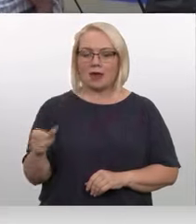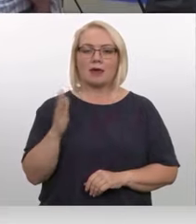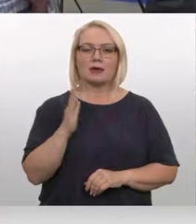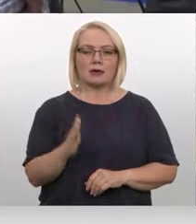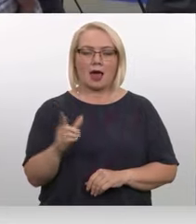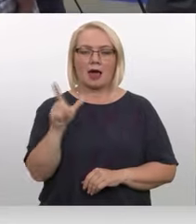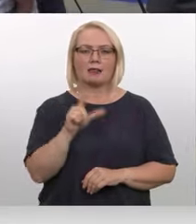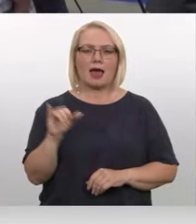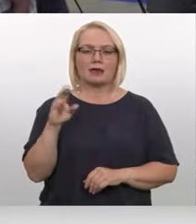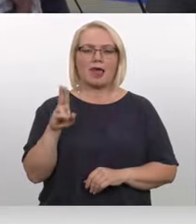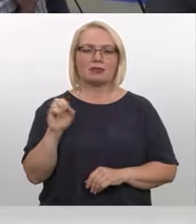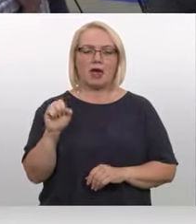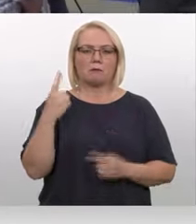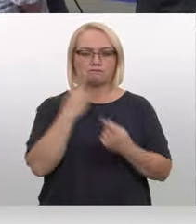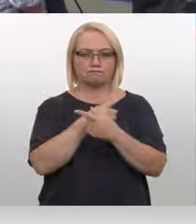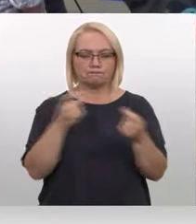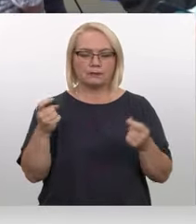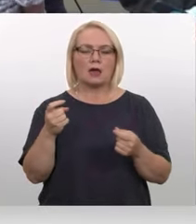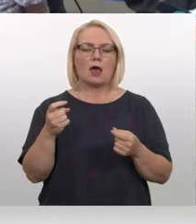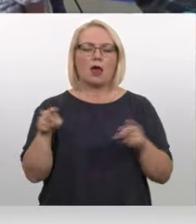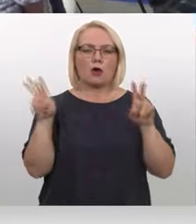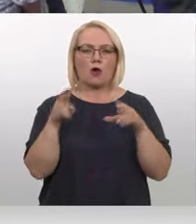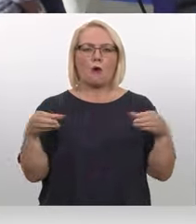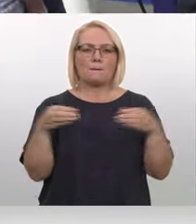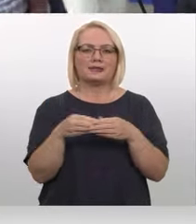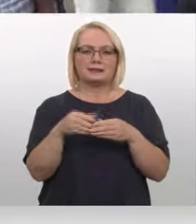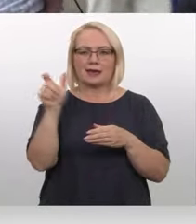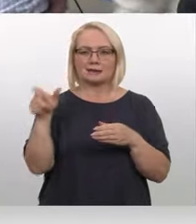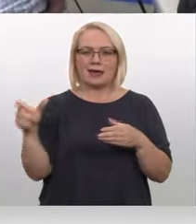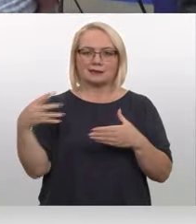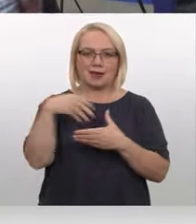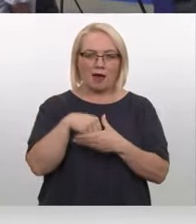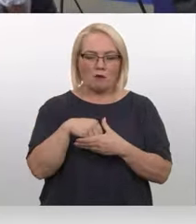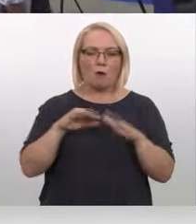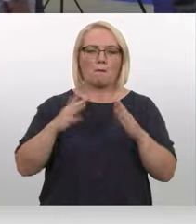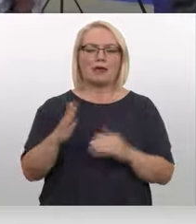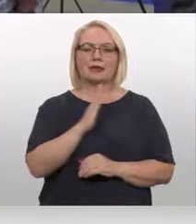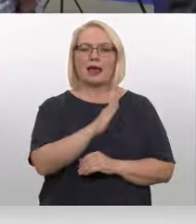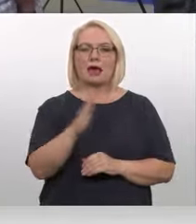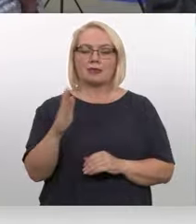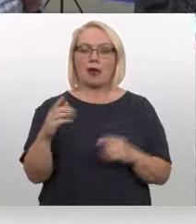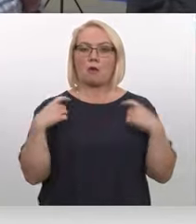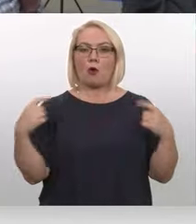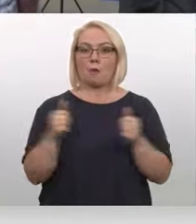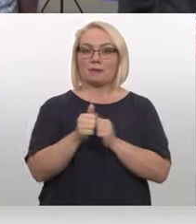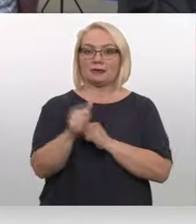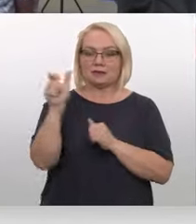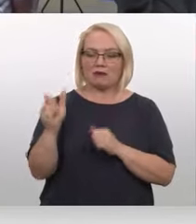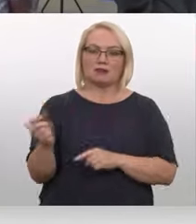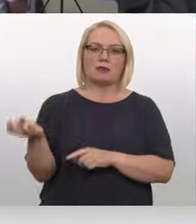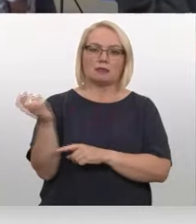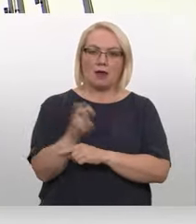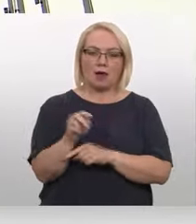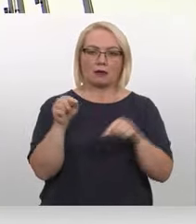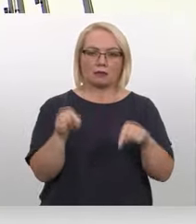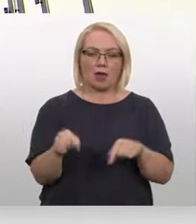Fon der Leyen šodien paziņoja potenciālo komisijas sastāvu, bet katram nominētajam komisāriem vēl vajadzēs nākt uz šejieni,